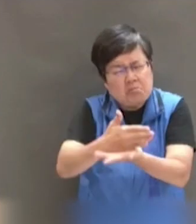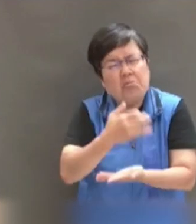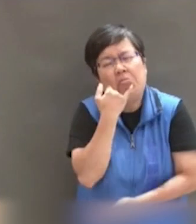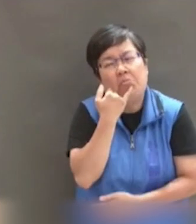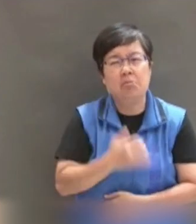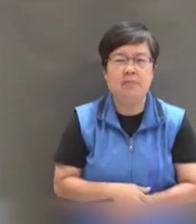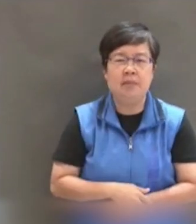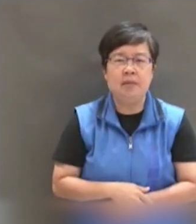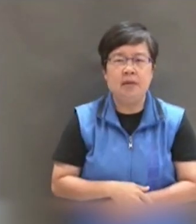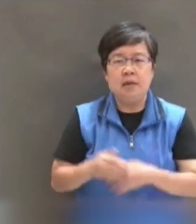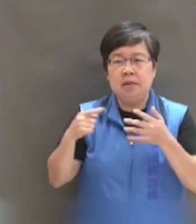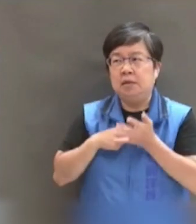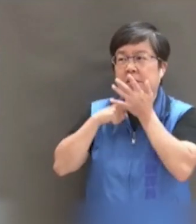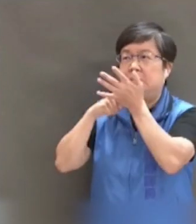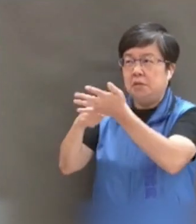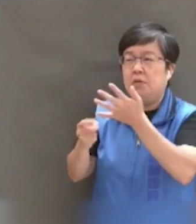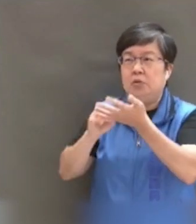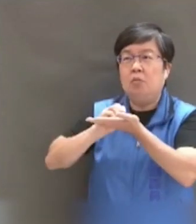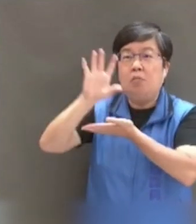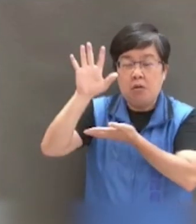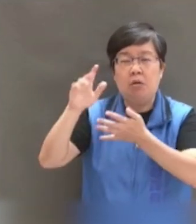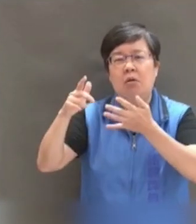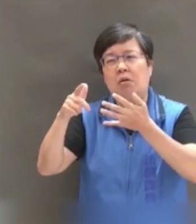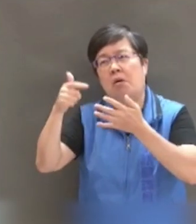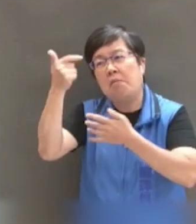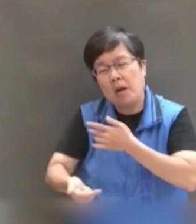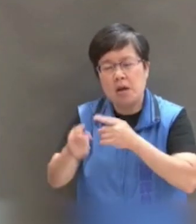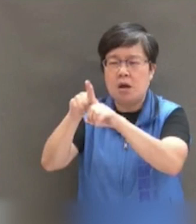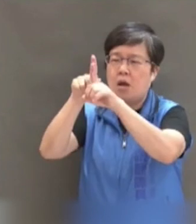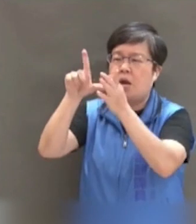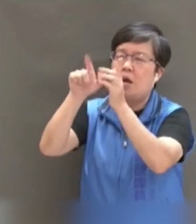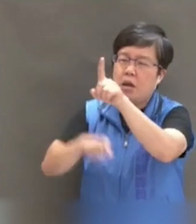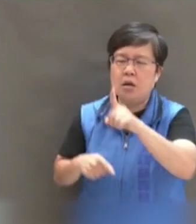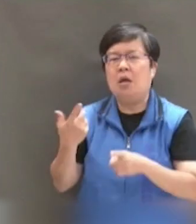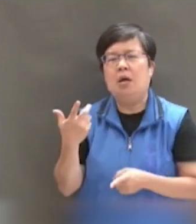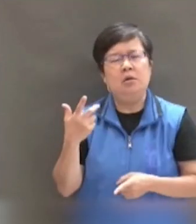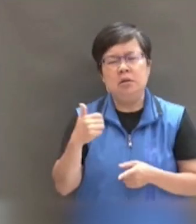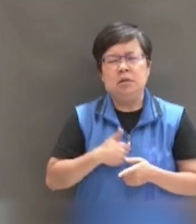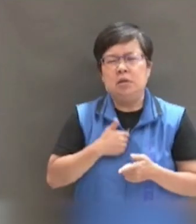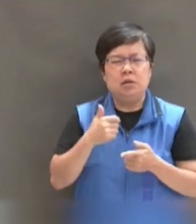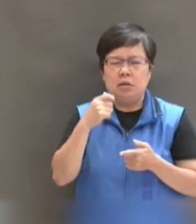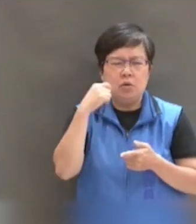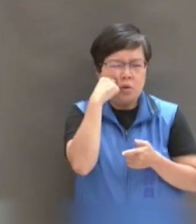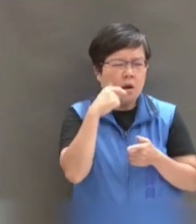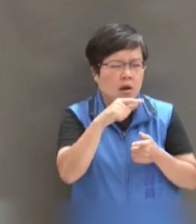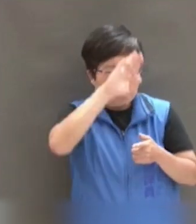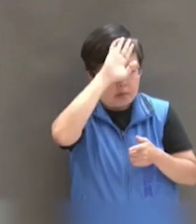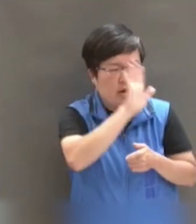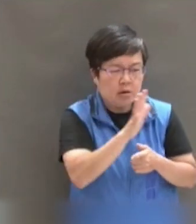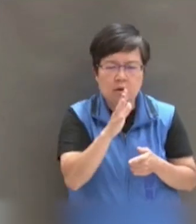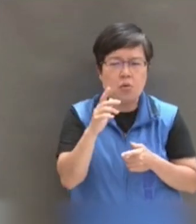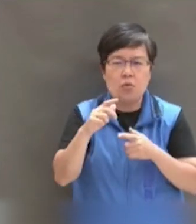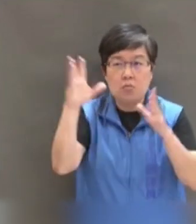系统的塞车让地方在执行是没有办法完全掌握到信息，尤其没有办